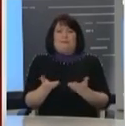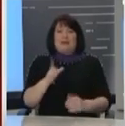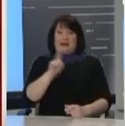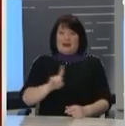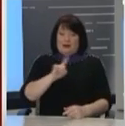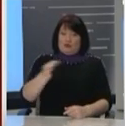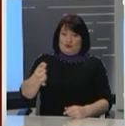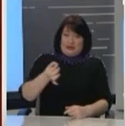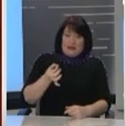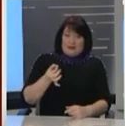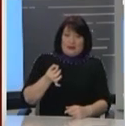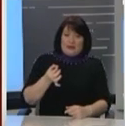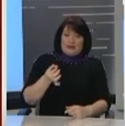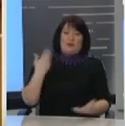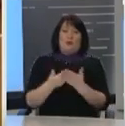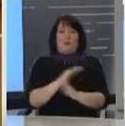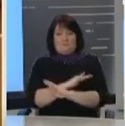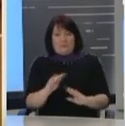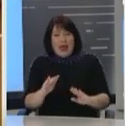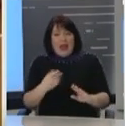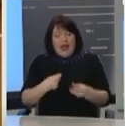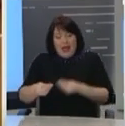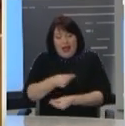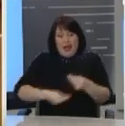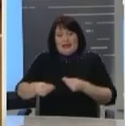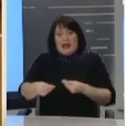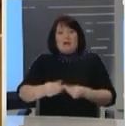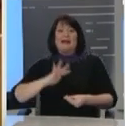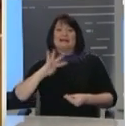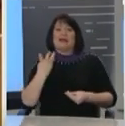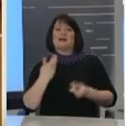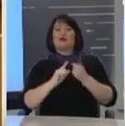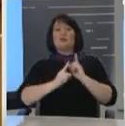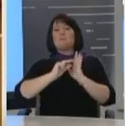είπε, έκλεισε μεν, αλλά με αντάλλαγμα τέταρτο μνημόνιο.